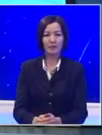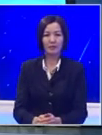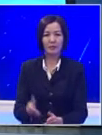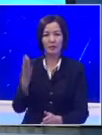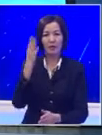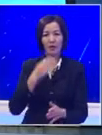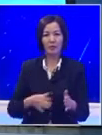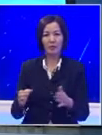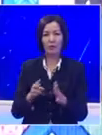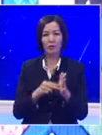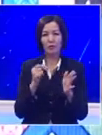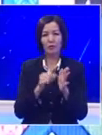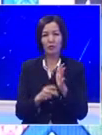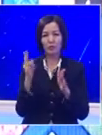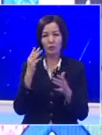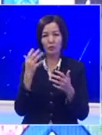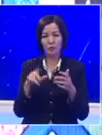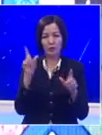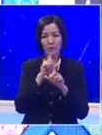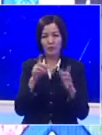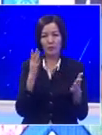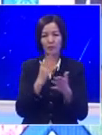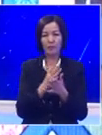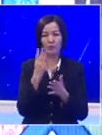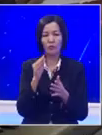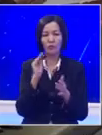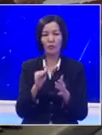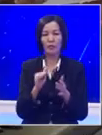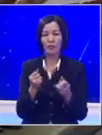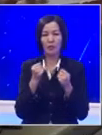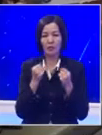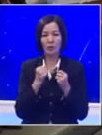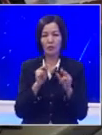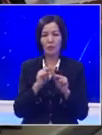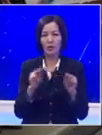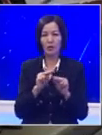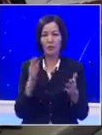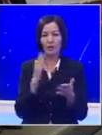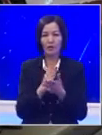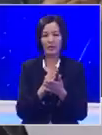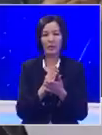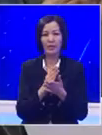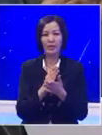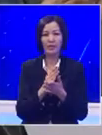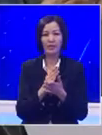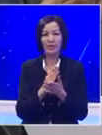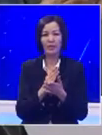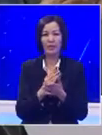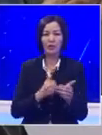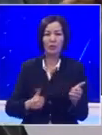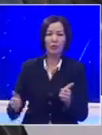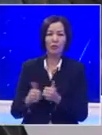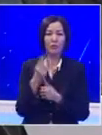Алматы облысында 763 орта білім беру мекемесі бар. Онда 4000-нан аса дене шынықтыру пәнінің мұғалімі еңбек етеді. Солардың арасынан суырылып шыққан